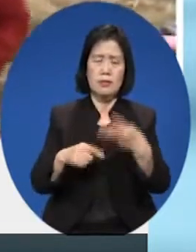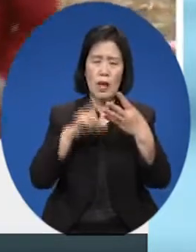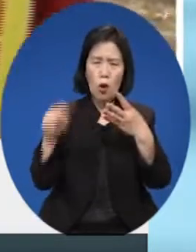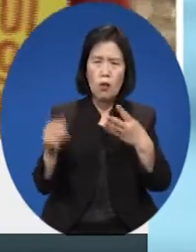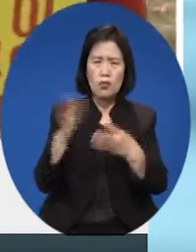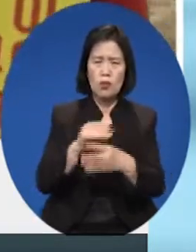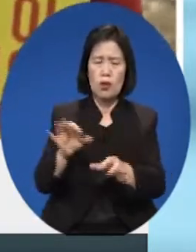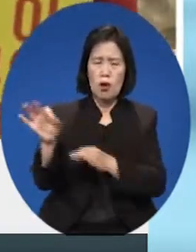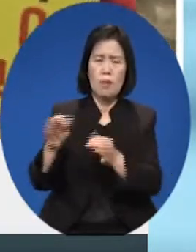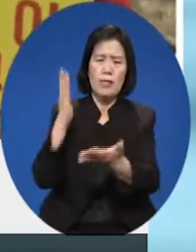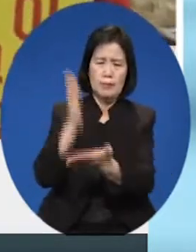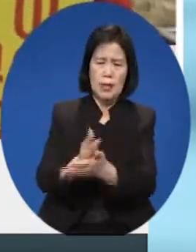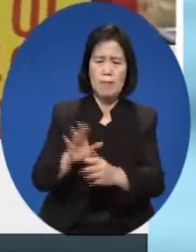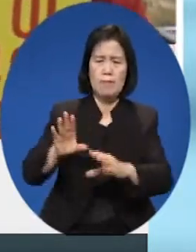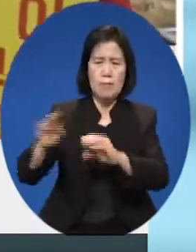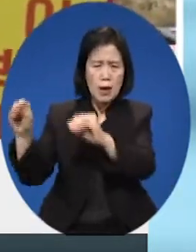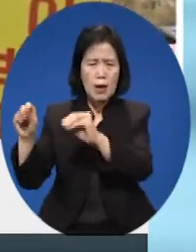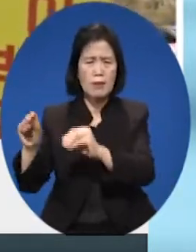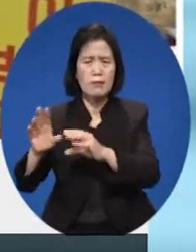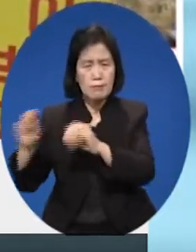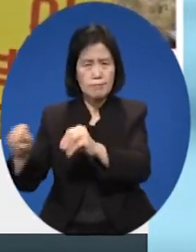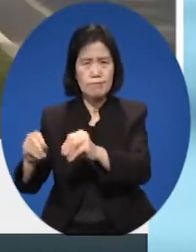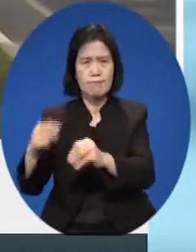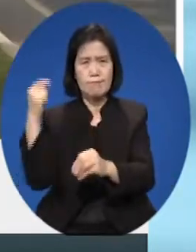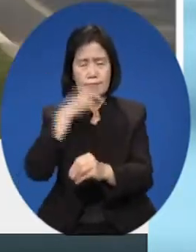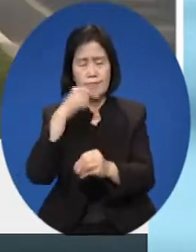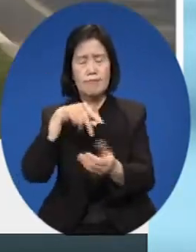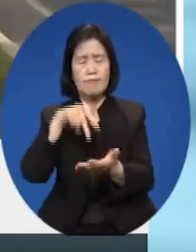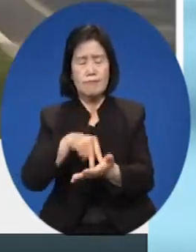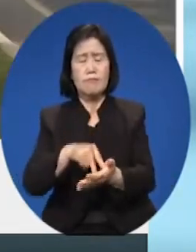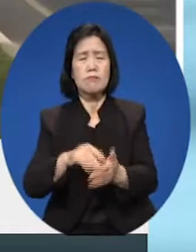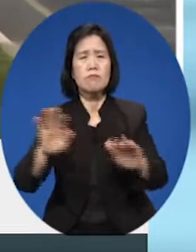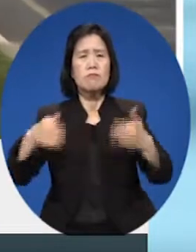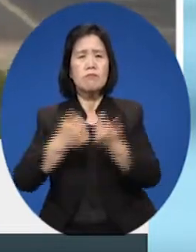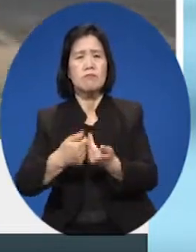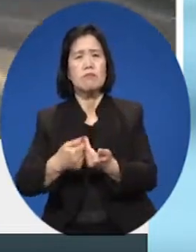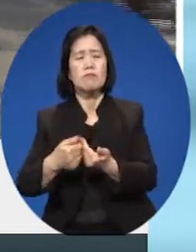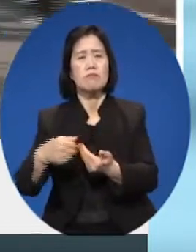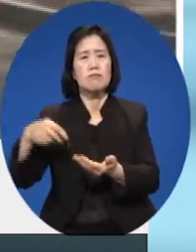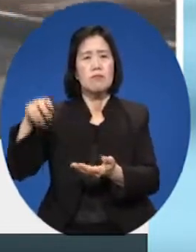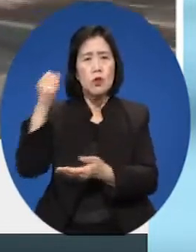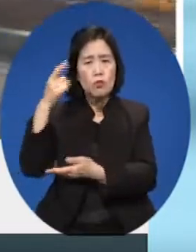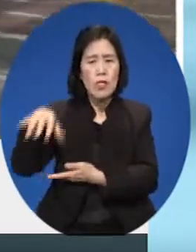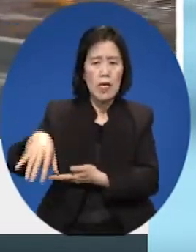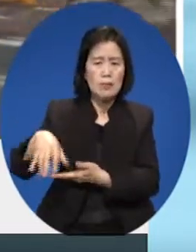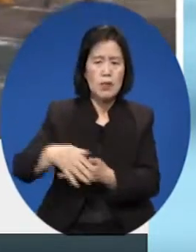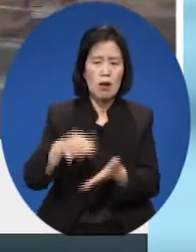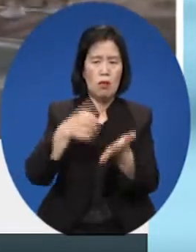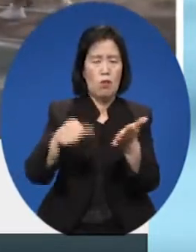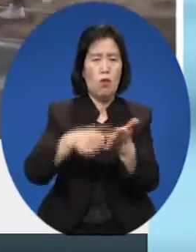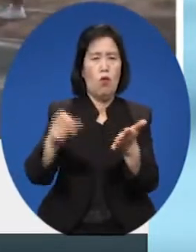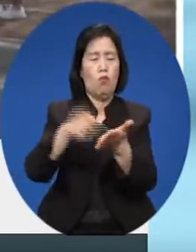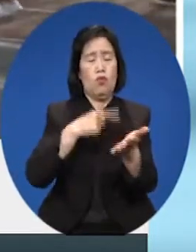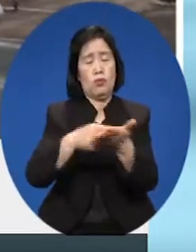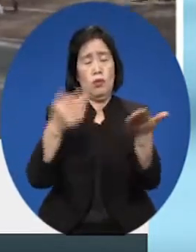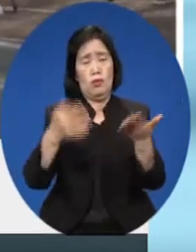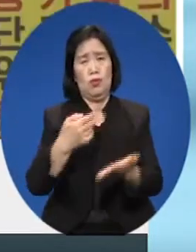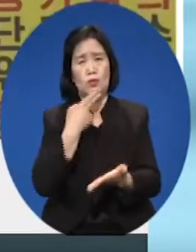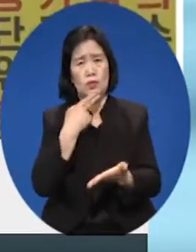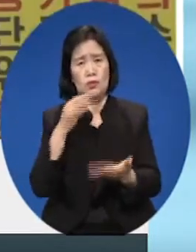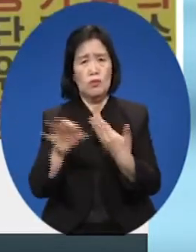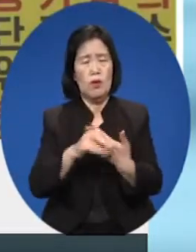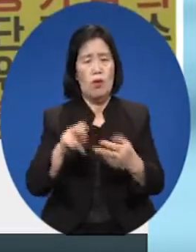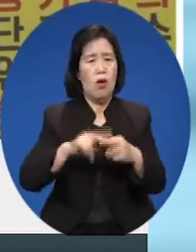압박을 하고 강경한 태도를 보이고 있는데요 반면에 스카이 7위 측은 지상 물에 대한 보상 이 있기 전까지는 나갈 수가